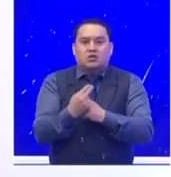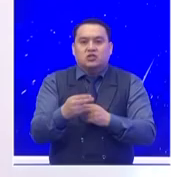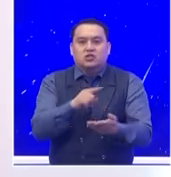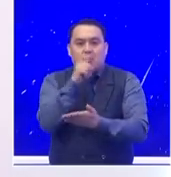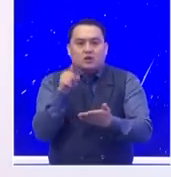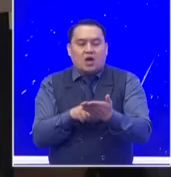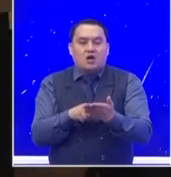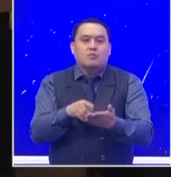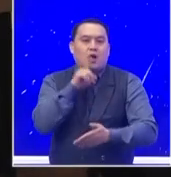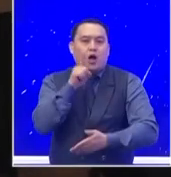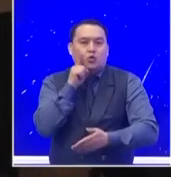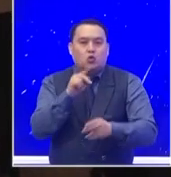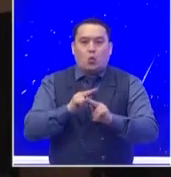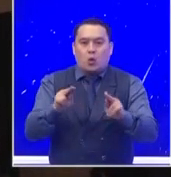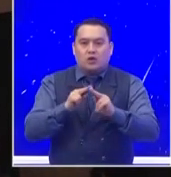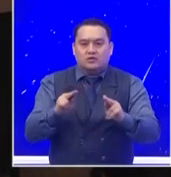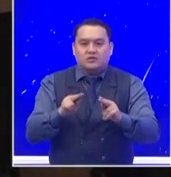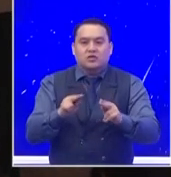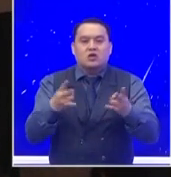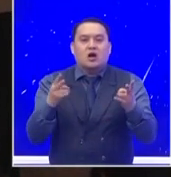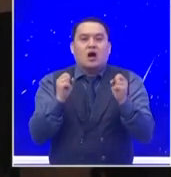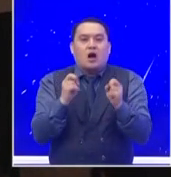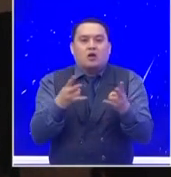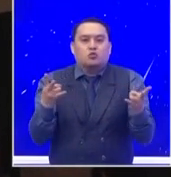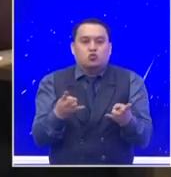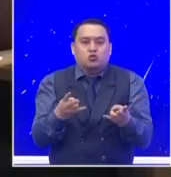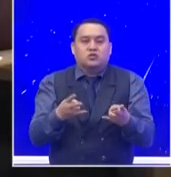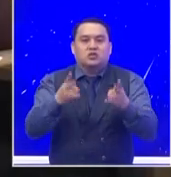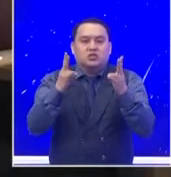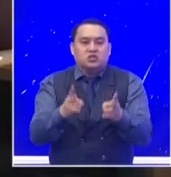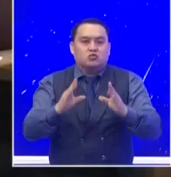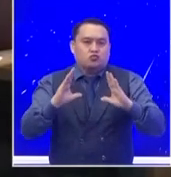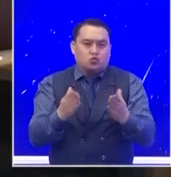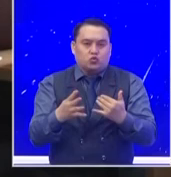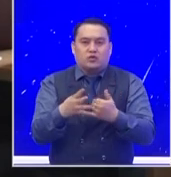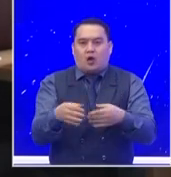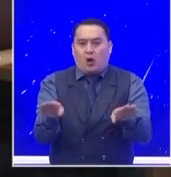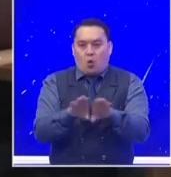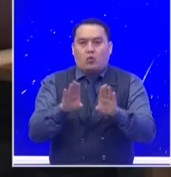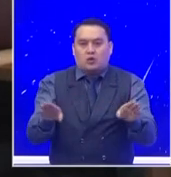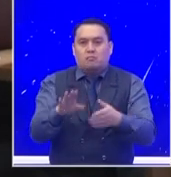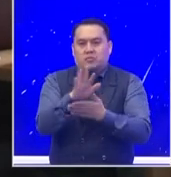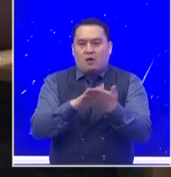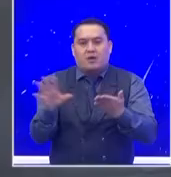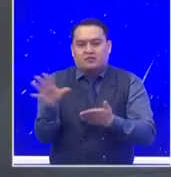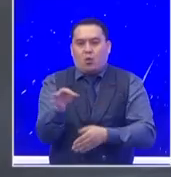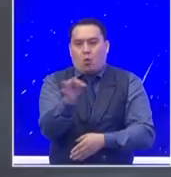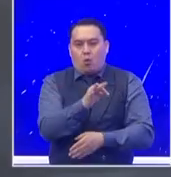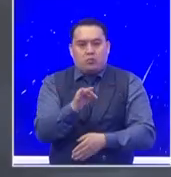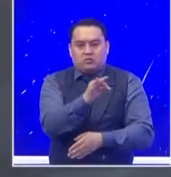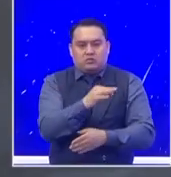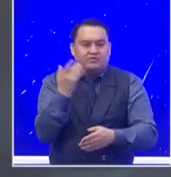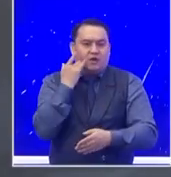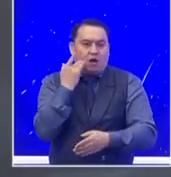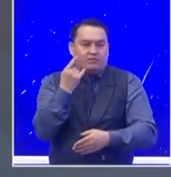Спасатели рассказали молодежи и педагогическому составу, как действовать в случае ЧС. Добавим, подобные учения будут проходить по всей области повсеместно